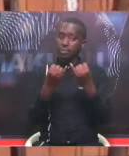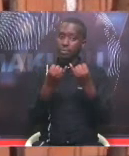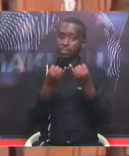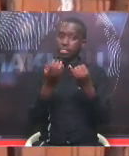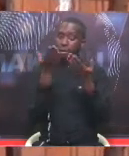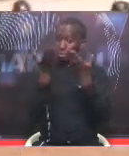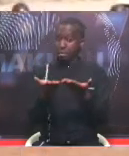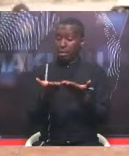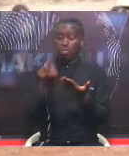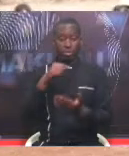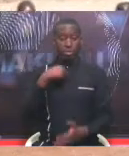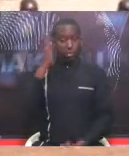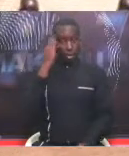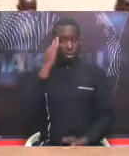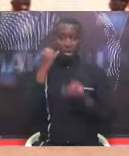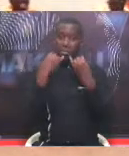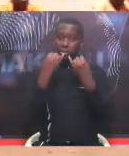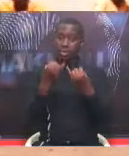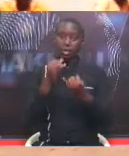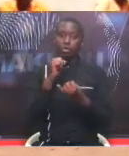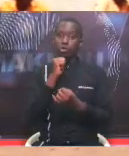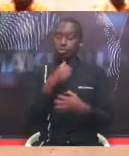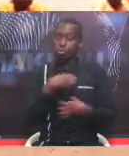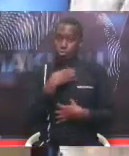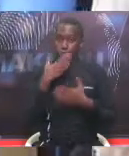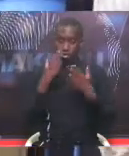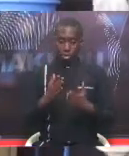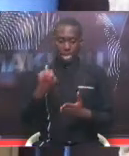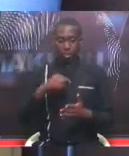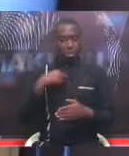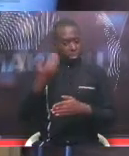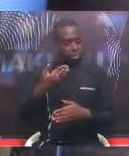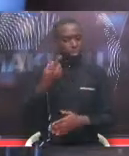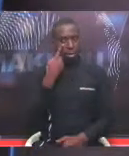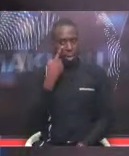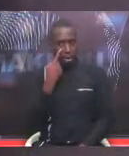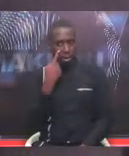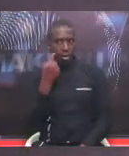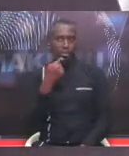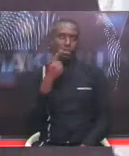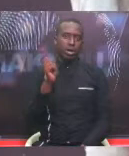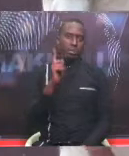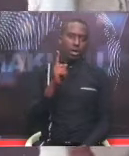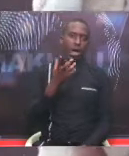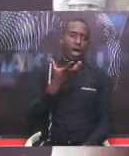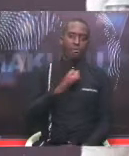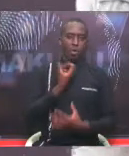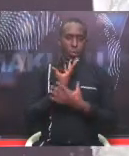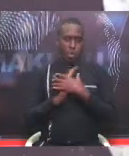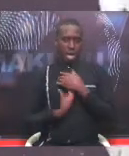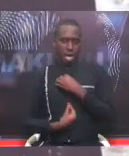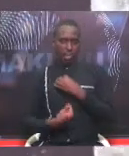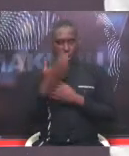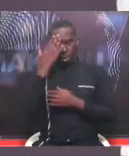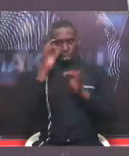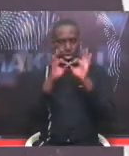baba bahari tuba tubazi kandi narababwiye ko badasurwa natwe nibo duhoza ho ijisho tuvuga ngo atazagira kwiheba kumuryango